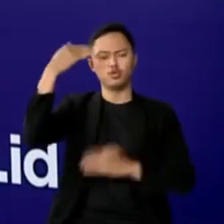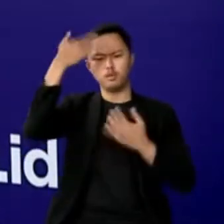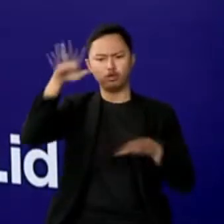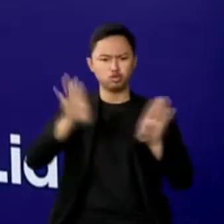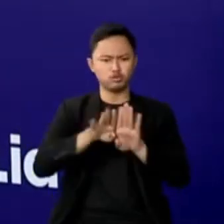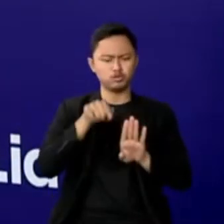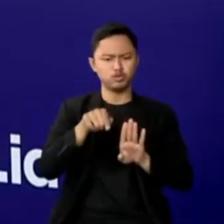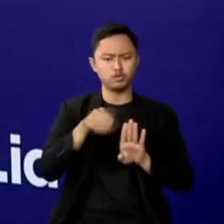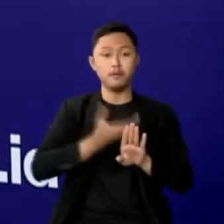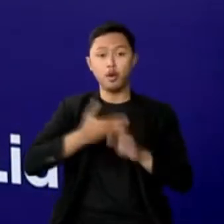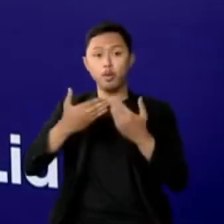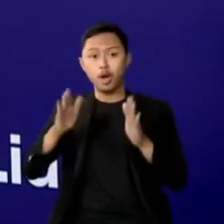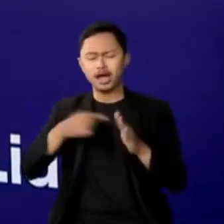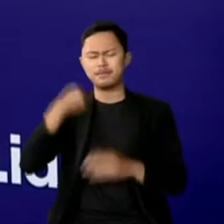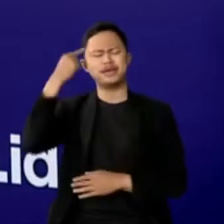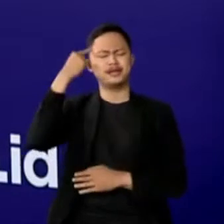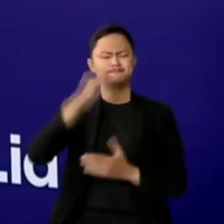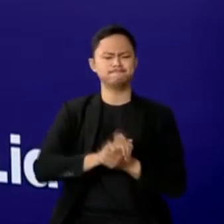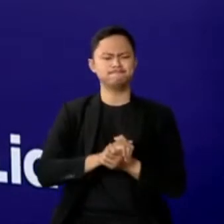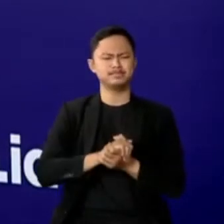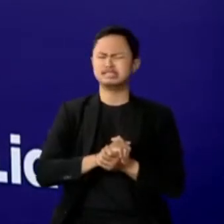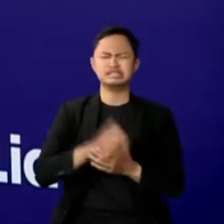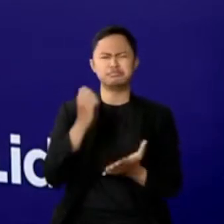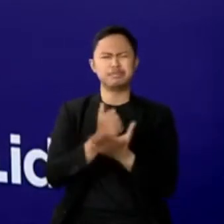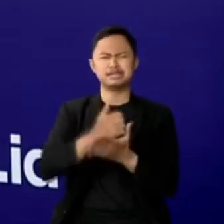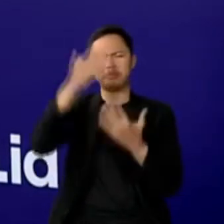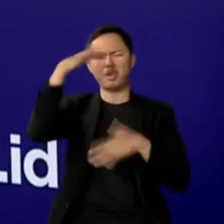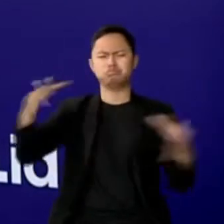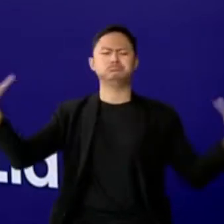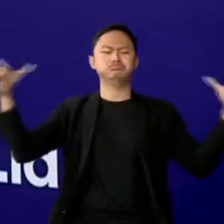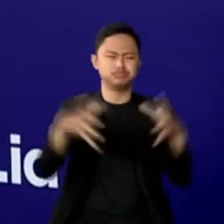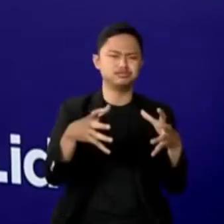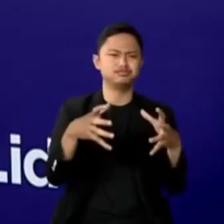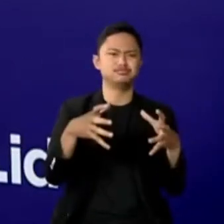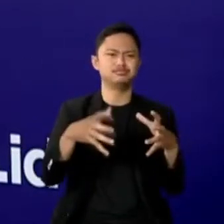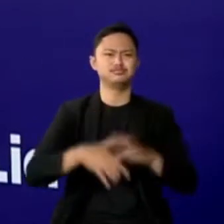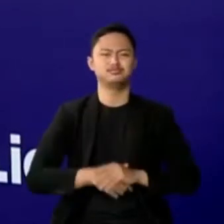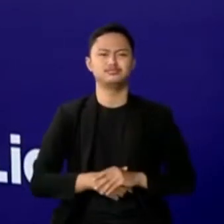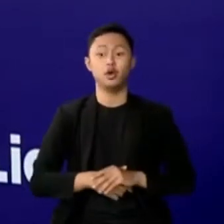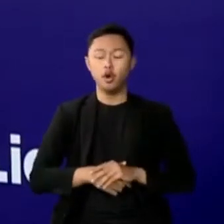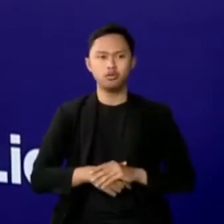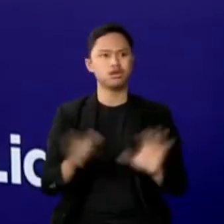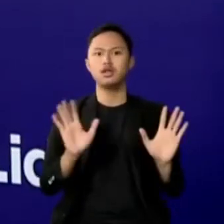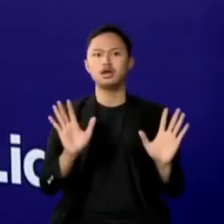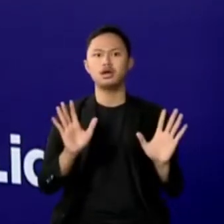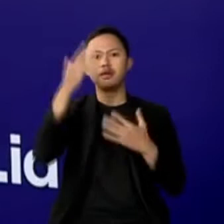waktu kita mau buka kita Sempat berpikir ini bakal ramai minimal hold dibuka ini hanya